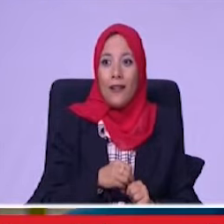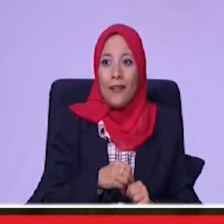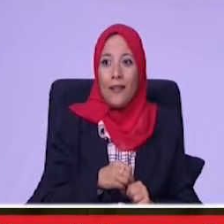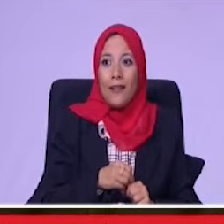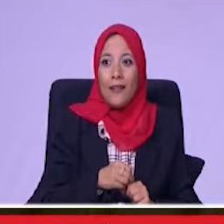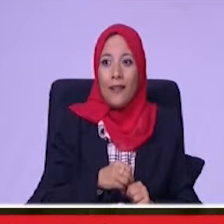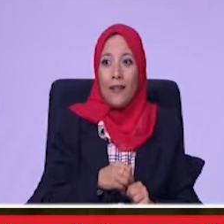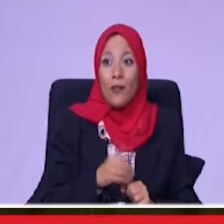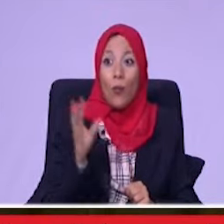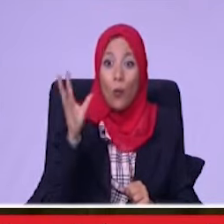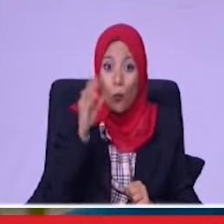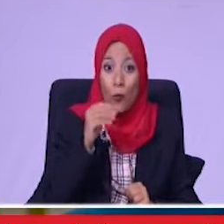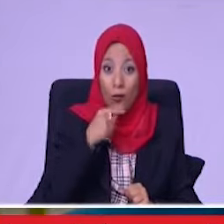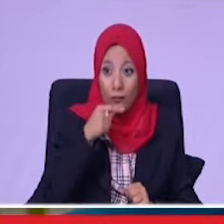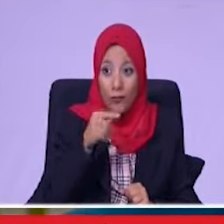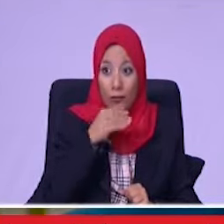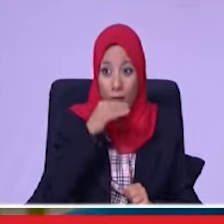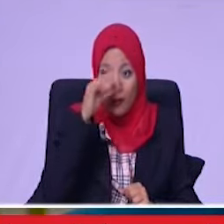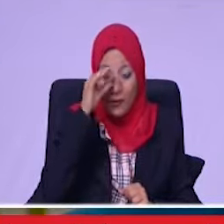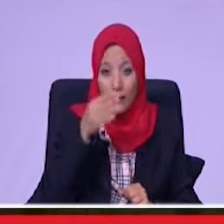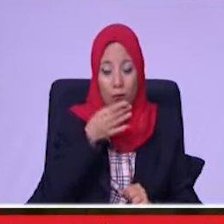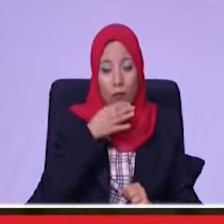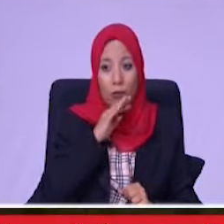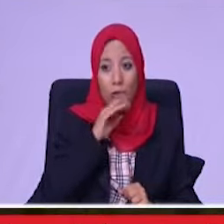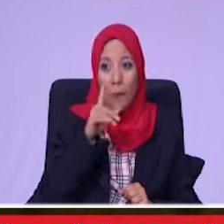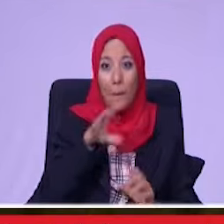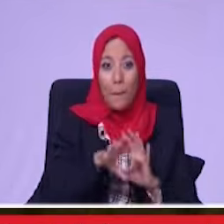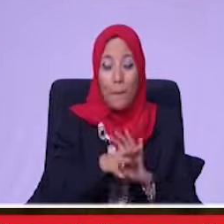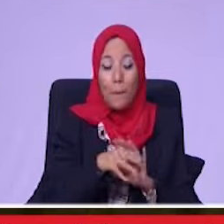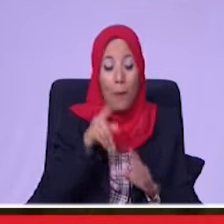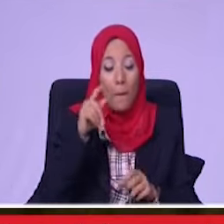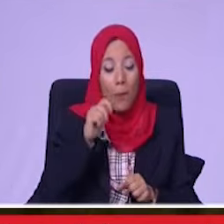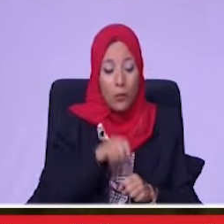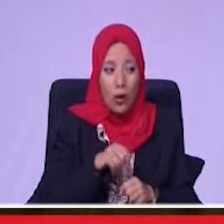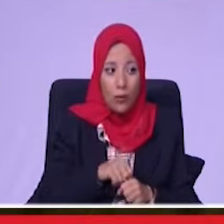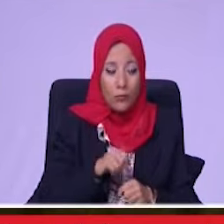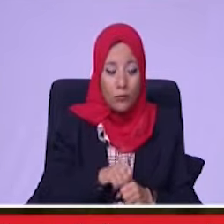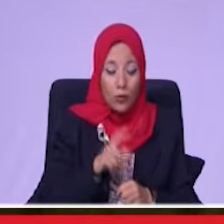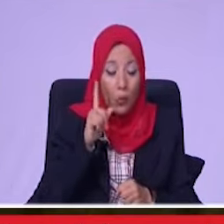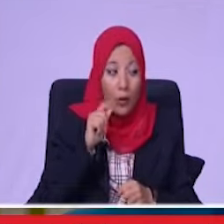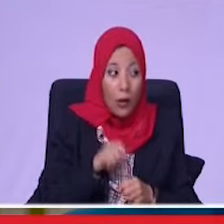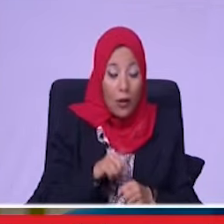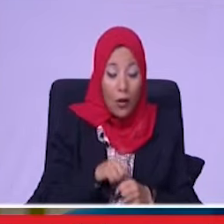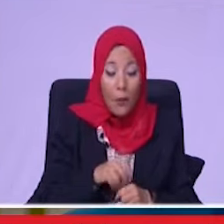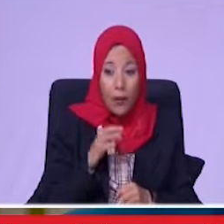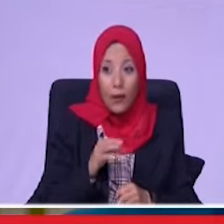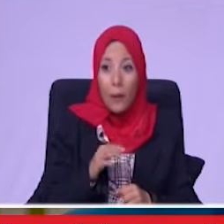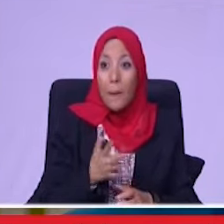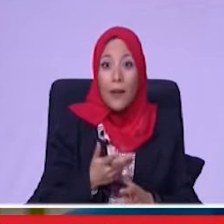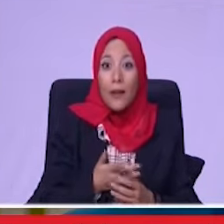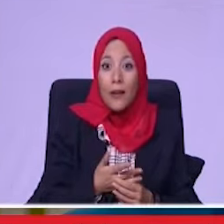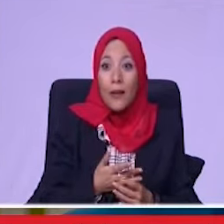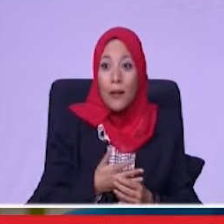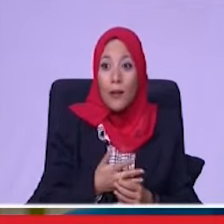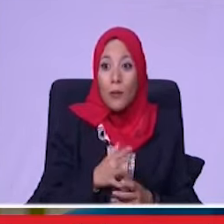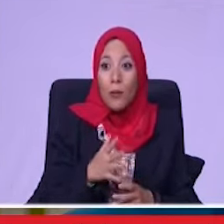حافظه كله؟ الحمد لله. ما شاء الله. في حد تاني غير الشيخ الحذيفي بتحب تقلده؟